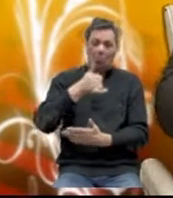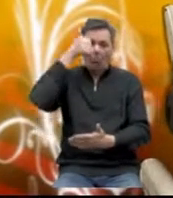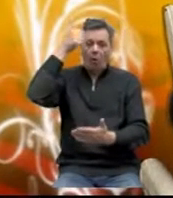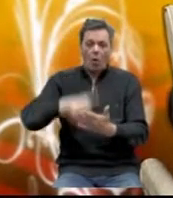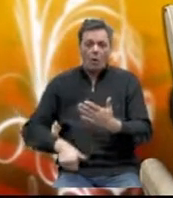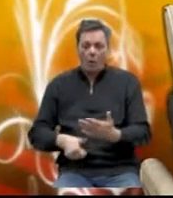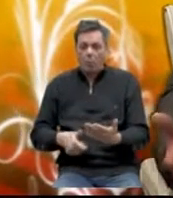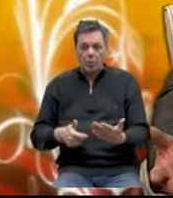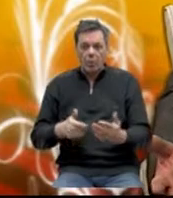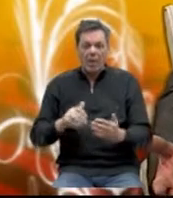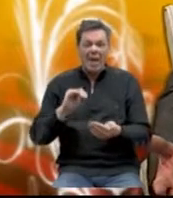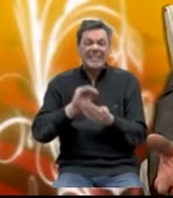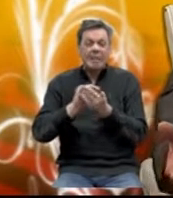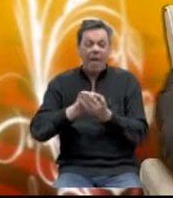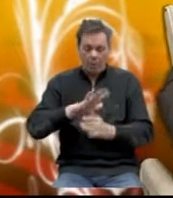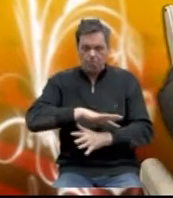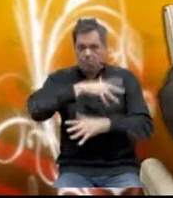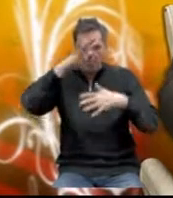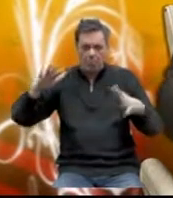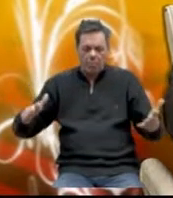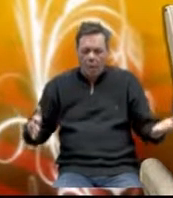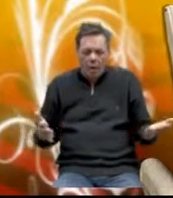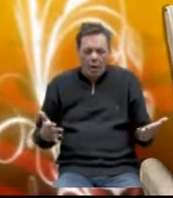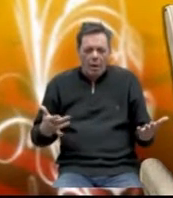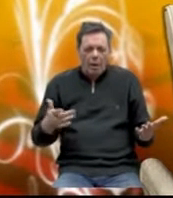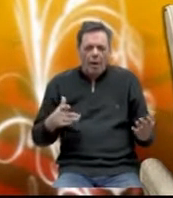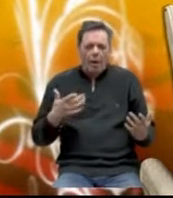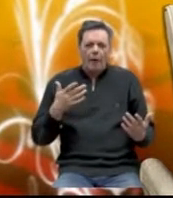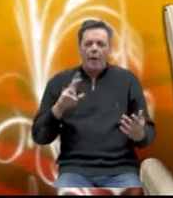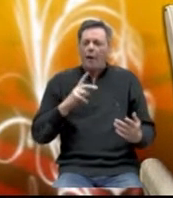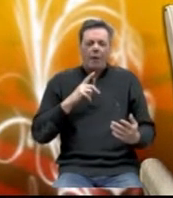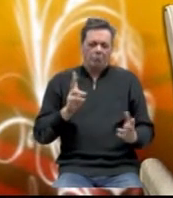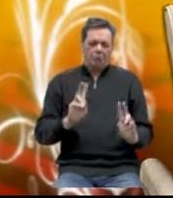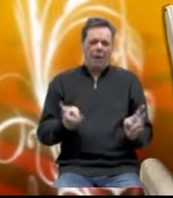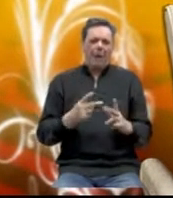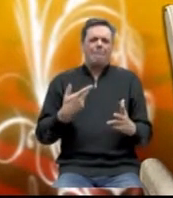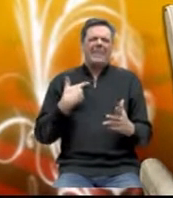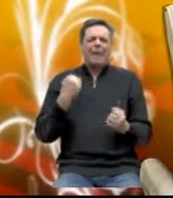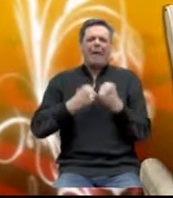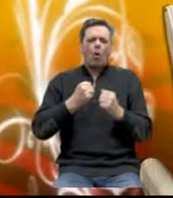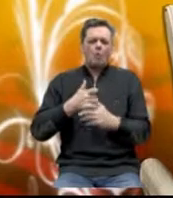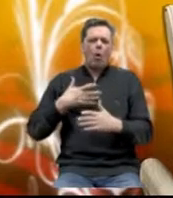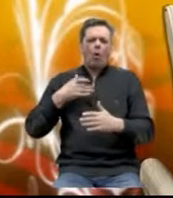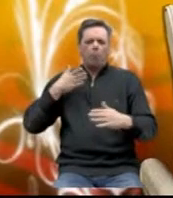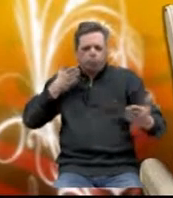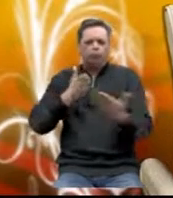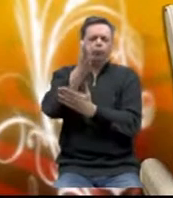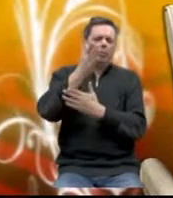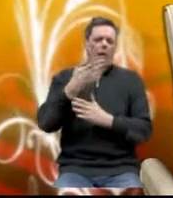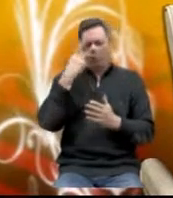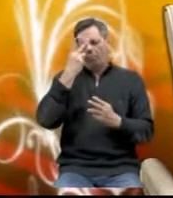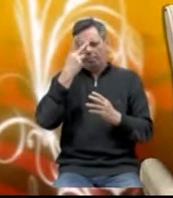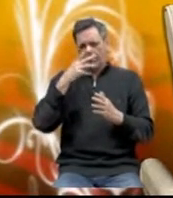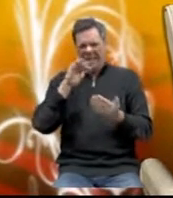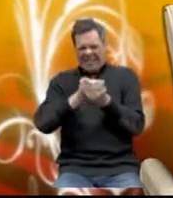najedanput naletimo na snježnu dionicu. Pa niko ne nastavlja se voziti sa 160 km na sat, nego spusti tu brzinu